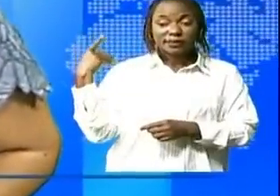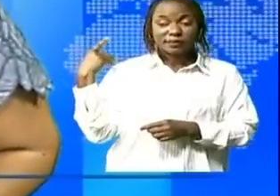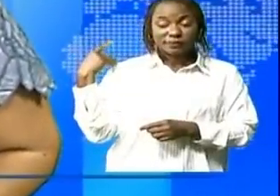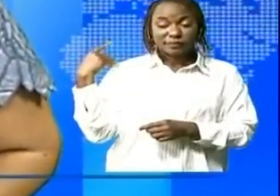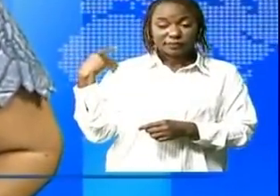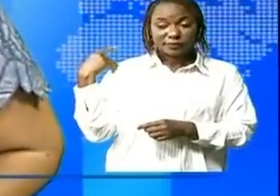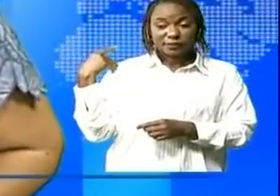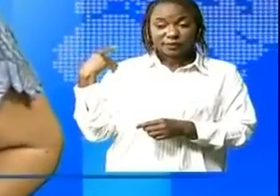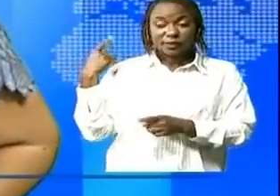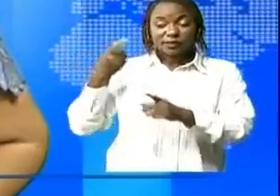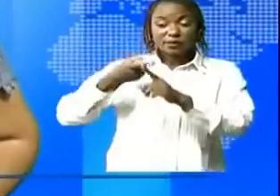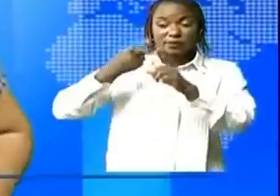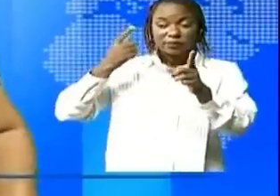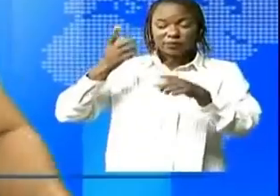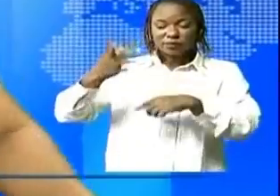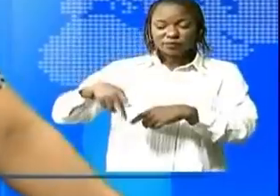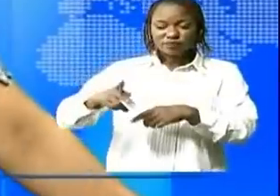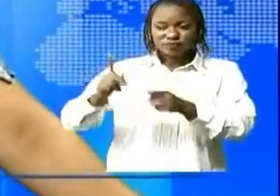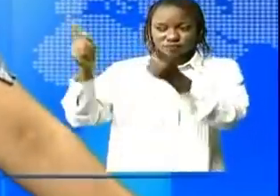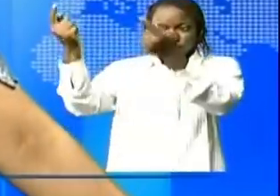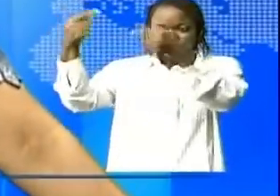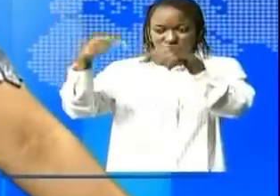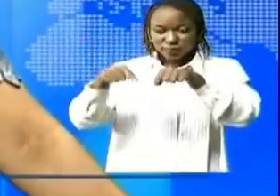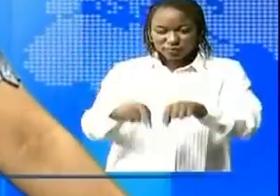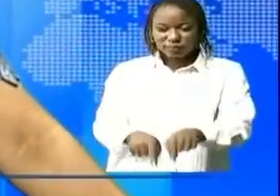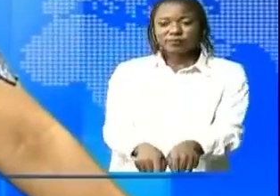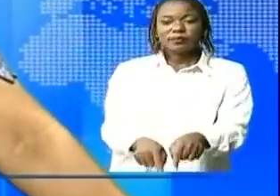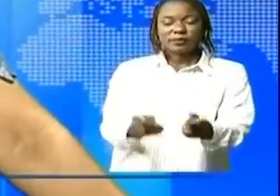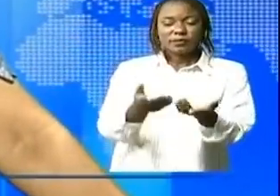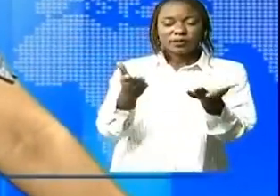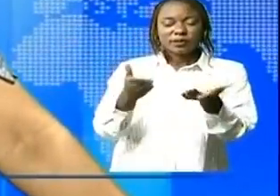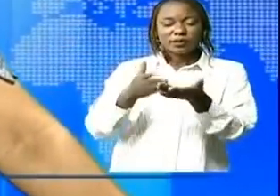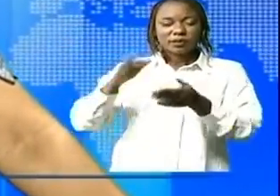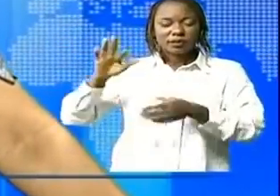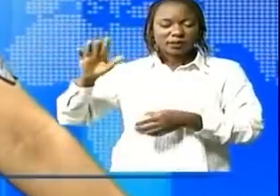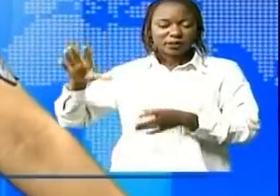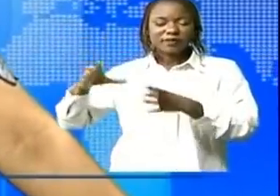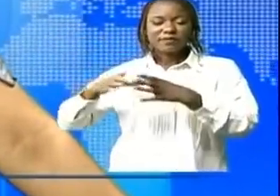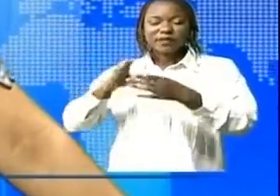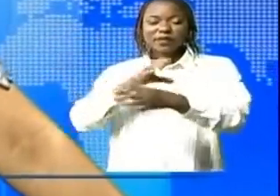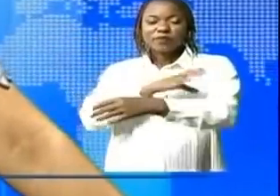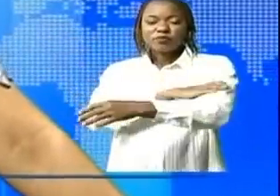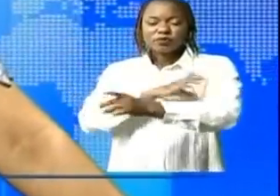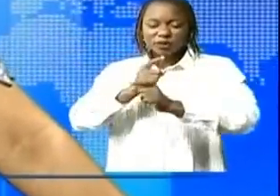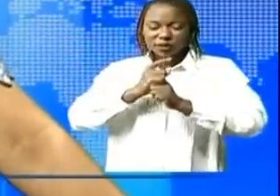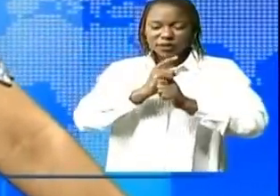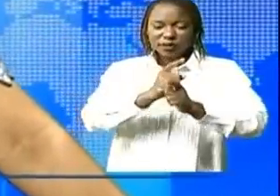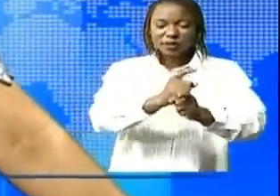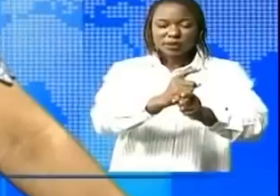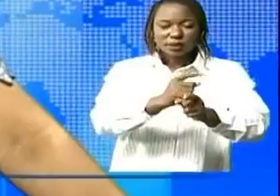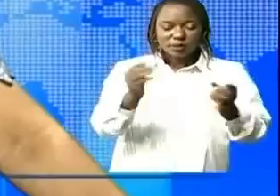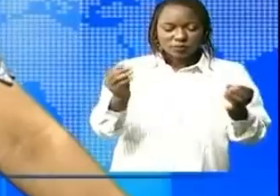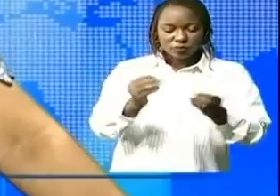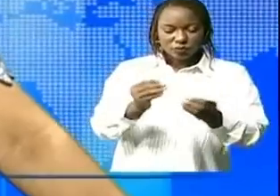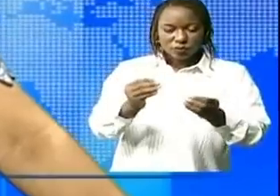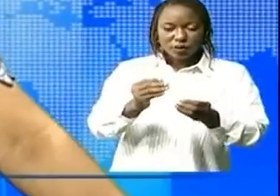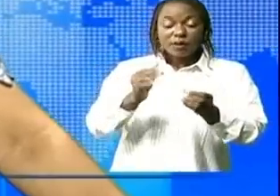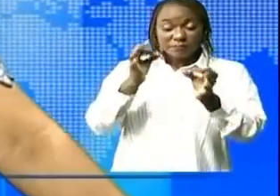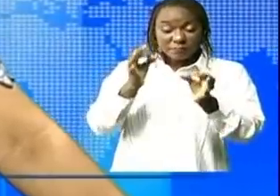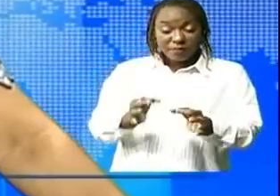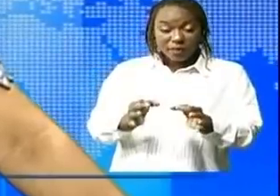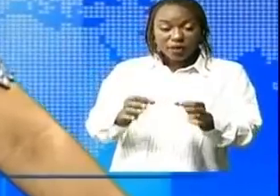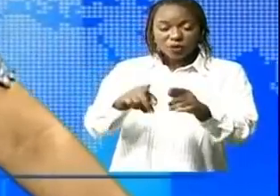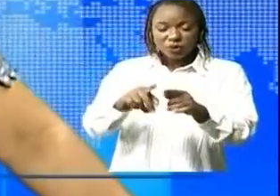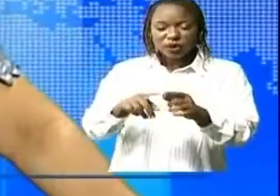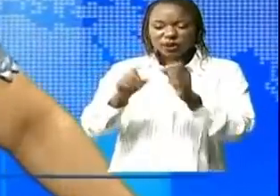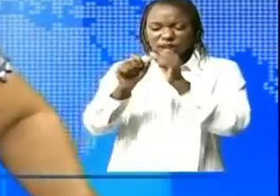la solvabilité des entreprises minières en rapport avec la police d'assurance dans la province de Katanga et de Lualaba, mais aussi